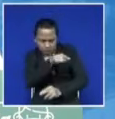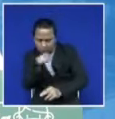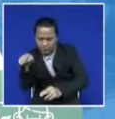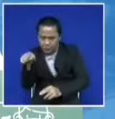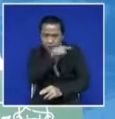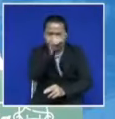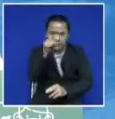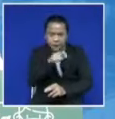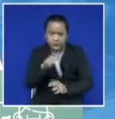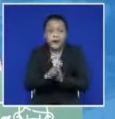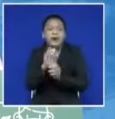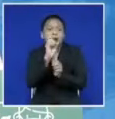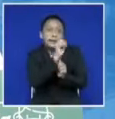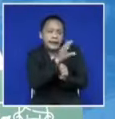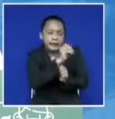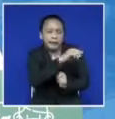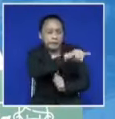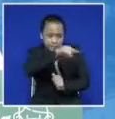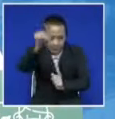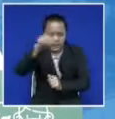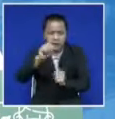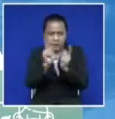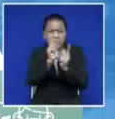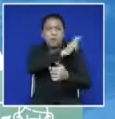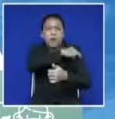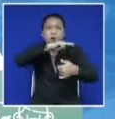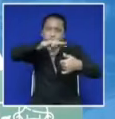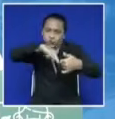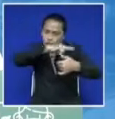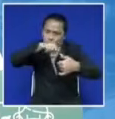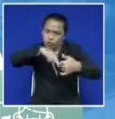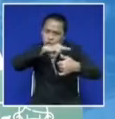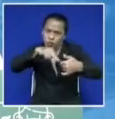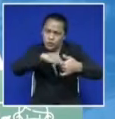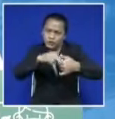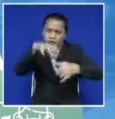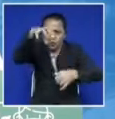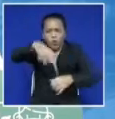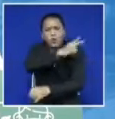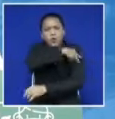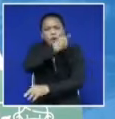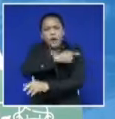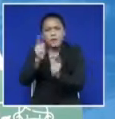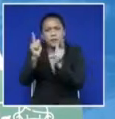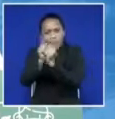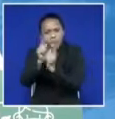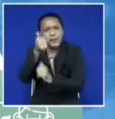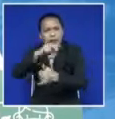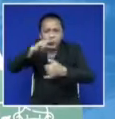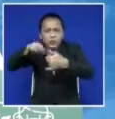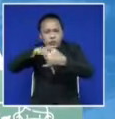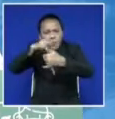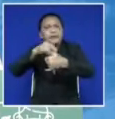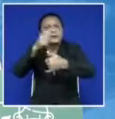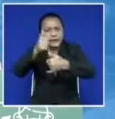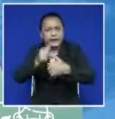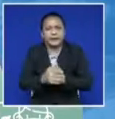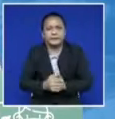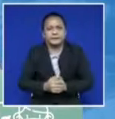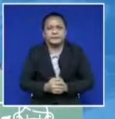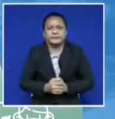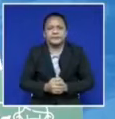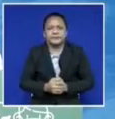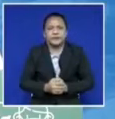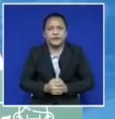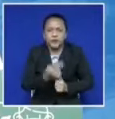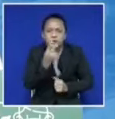ก็ให้แนะนำให้คนนั้นแหละเข้าไปที่สถานพยาบาลหรือไปรายงานตัวกับเจ้าหน้าที่ทางด้านสาธารณสุขอันนี้ก็